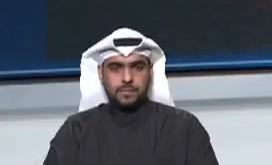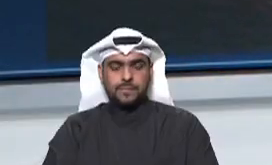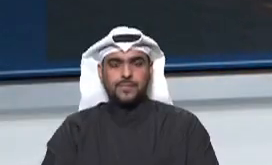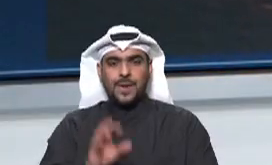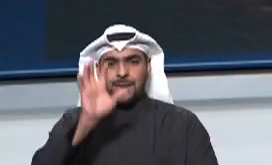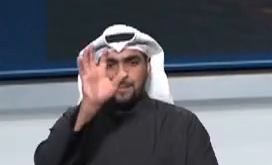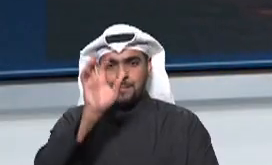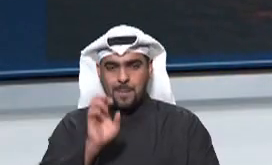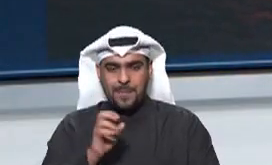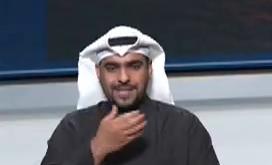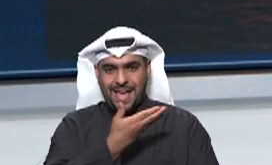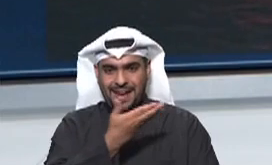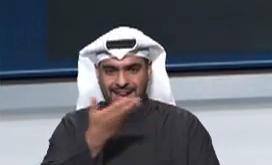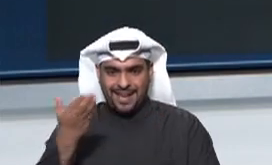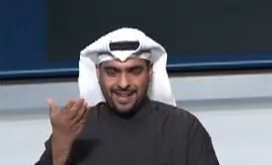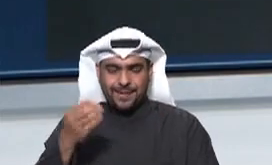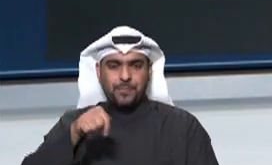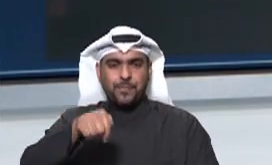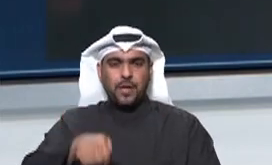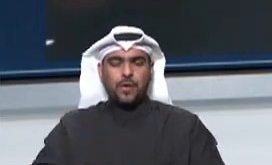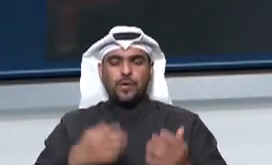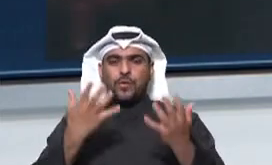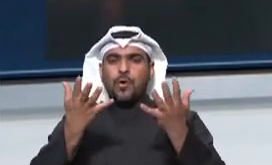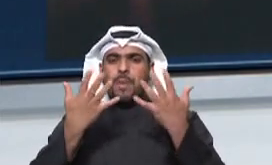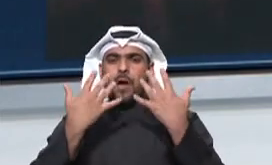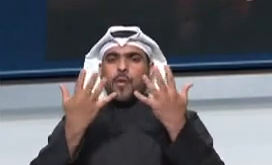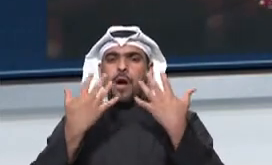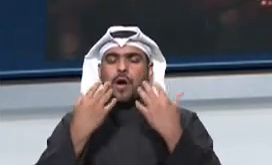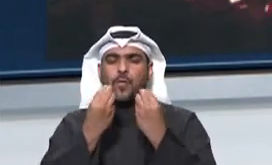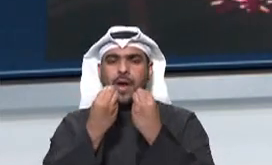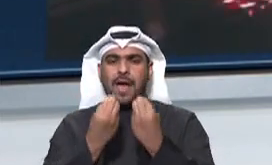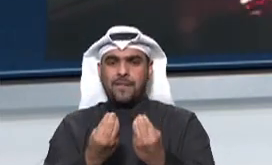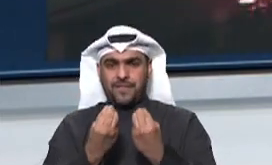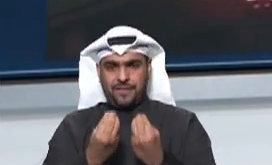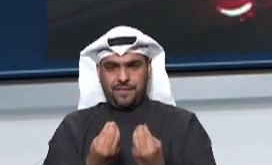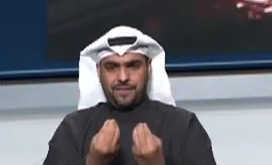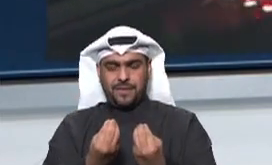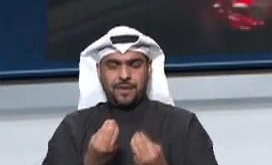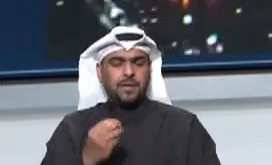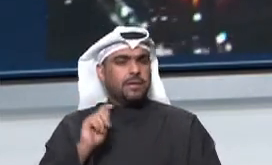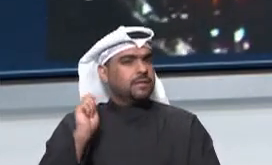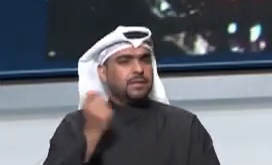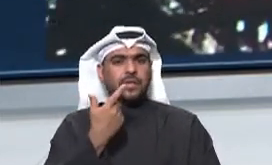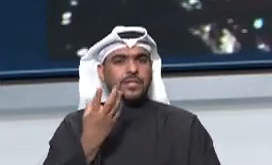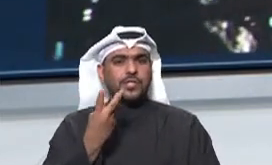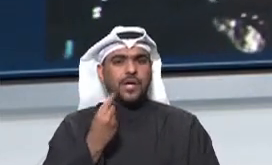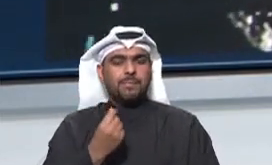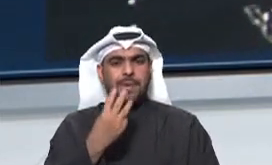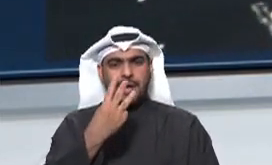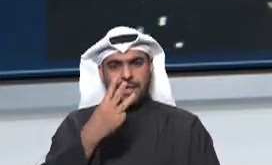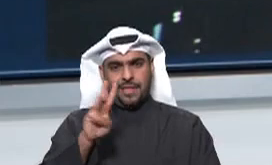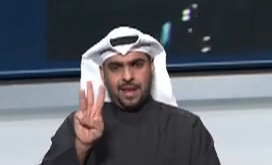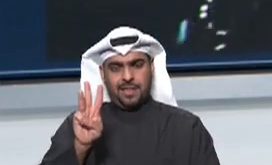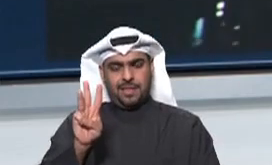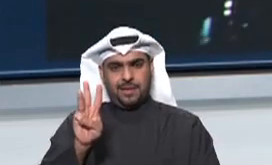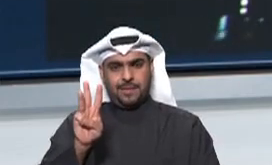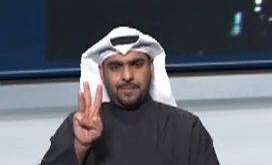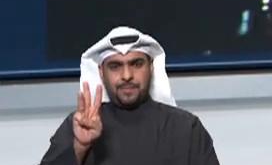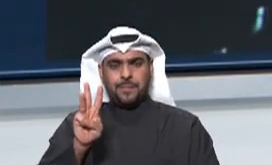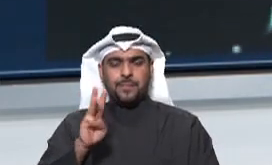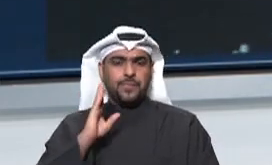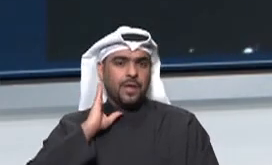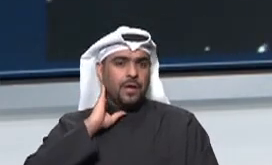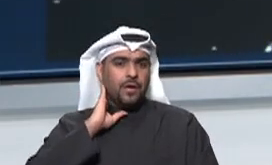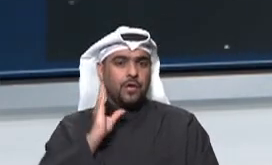أسعد الله أوقاتكم أعزائي المشاهدين. الرياح خفيفة لمعتدلة السرعة بوجه عام حتى نهاية اليوم من 8 إلى 30 كيلو متر في الساعة، ارتفاع ملحوظ في نسب